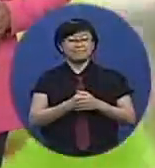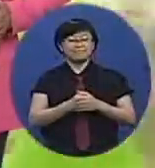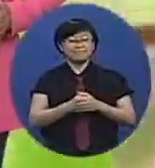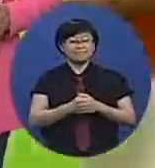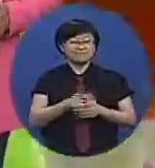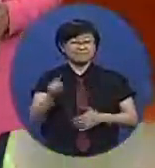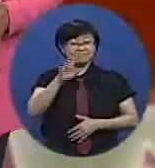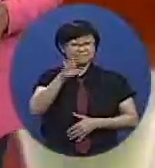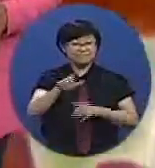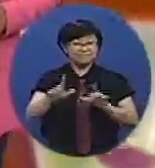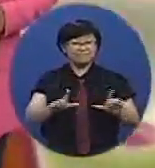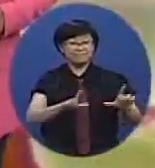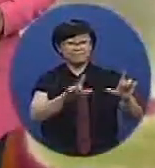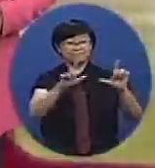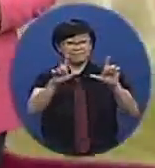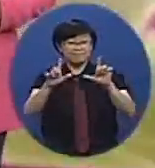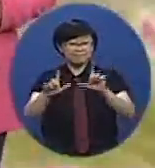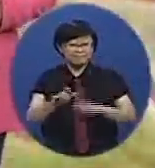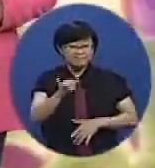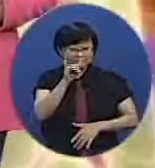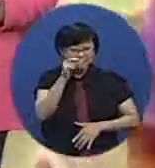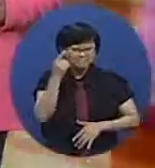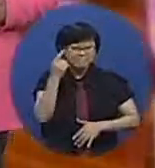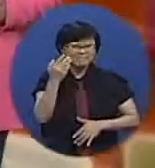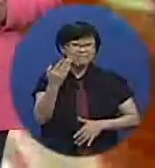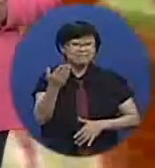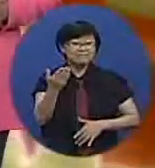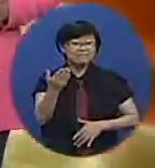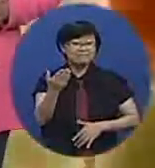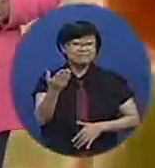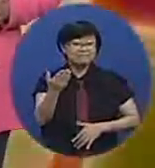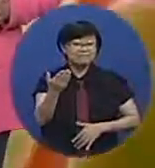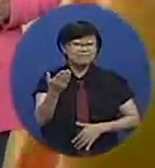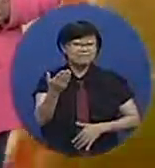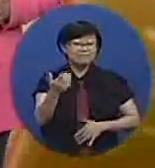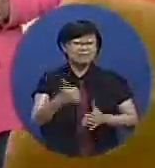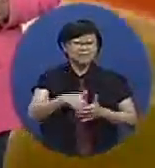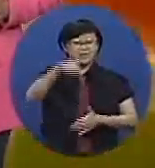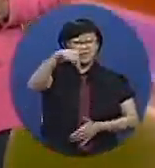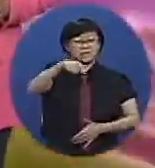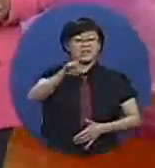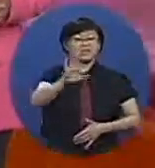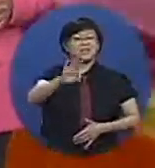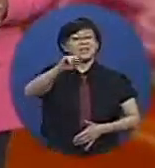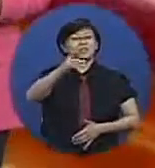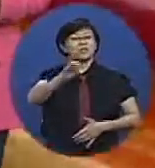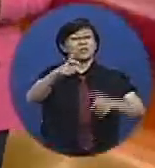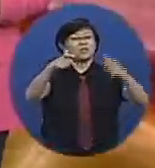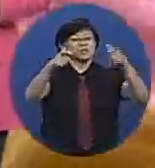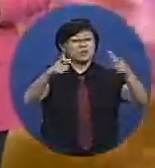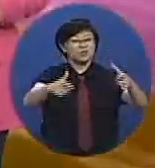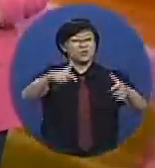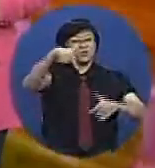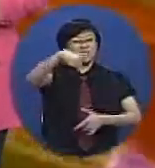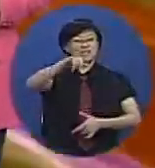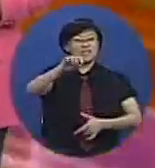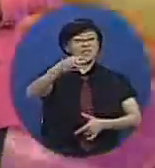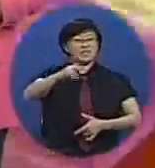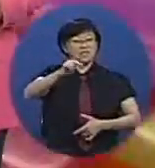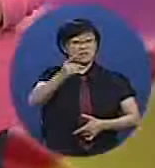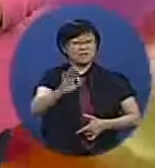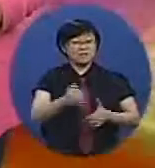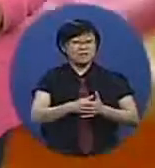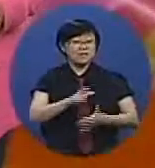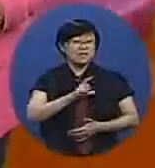네, 어디 사는 누구십니까? 아, 여기 강동구 길동이에요. 아, 길동이세요?